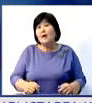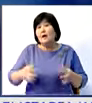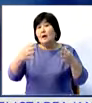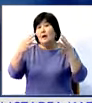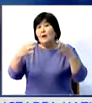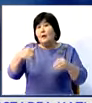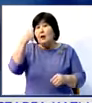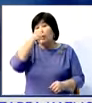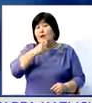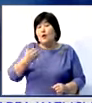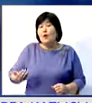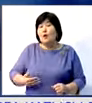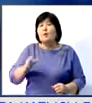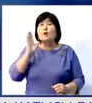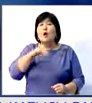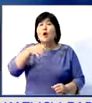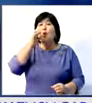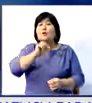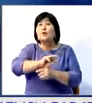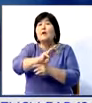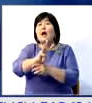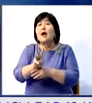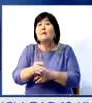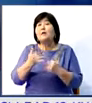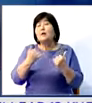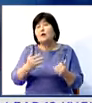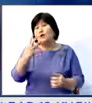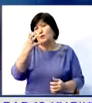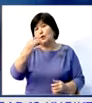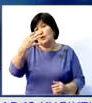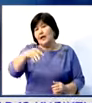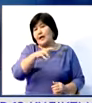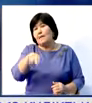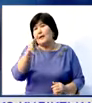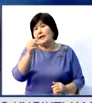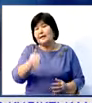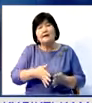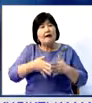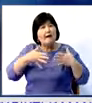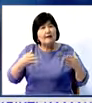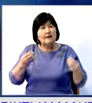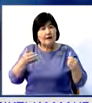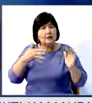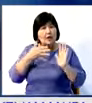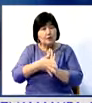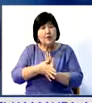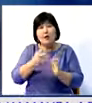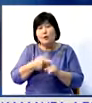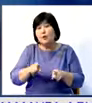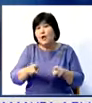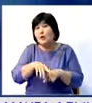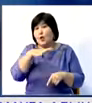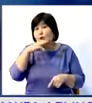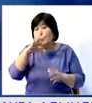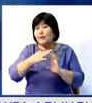Тәуелсіздік жылдары өңірлерді ауыз сумен қамтамасыз ету үшін 540 миллиард теңгеден астам қаржы жұмсалды. Алайда көптеген